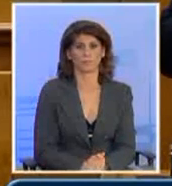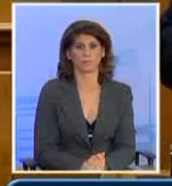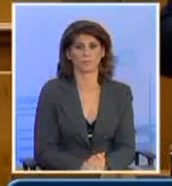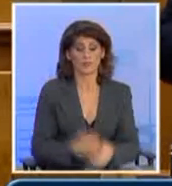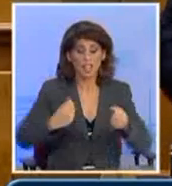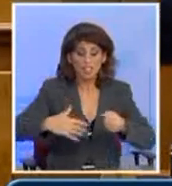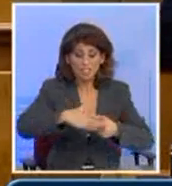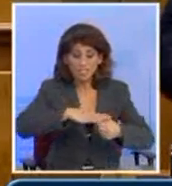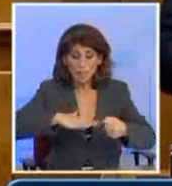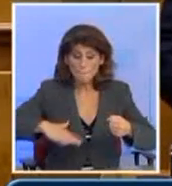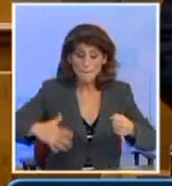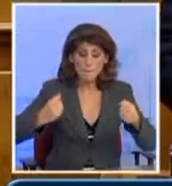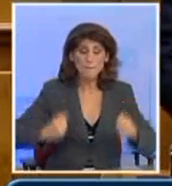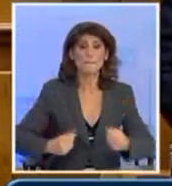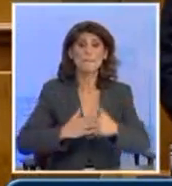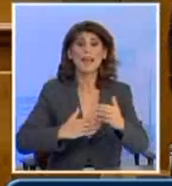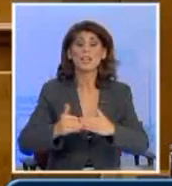Θεμελιώνοντας τη στάση μας σε αυτά,